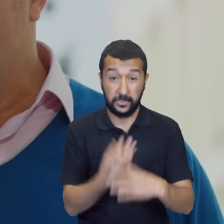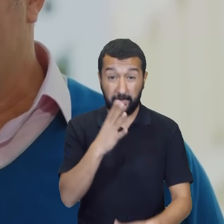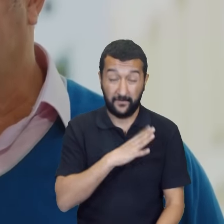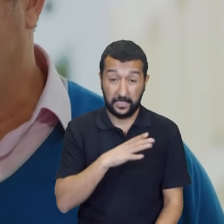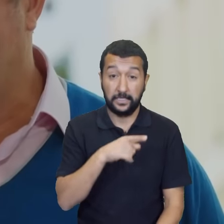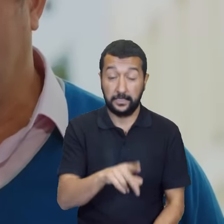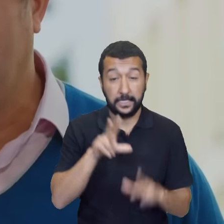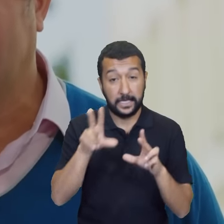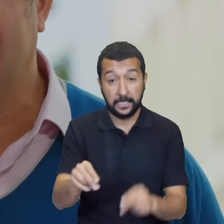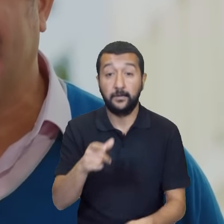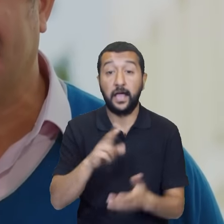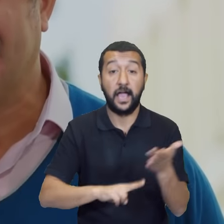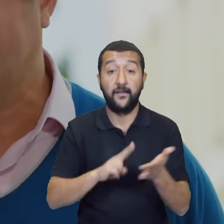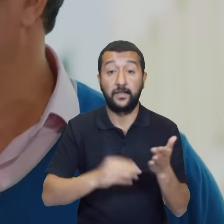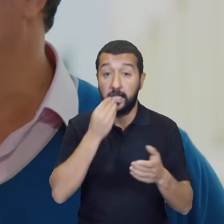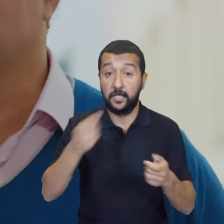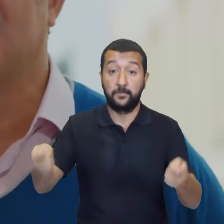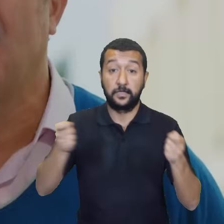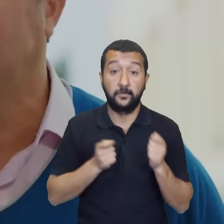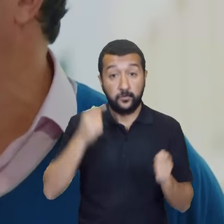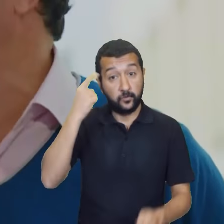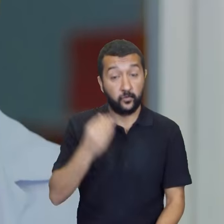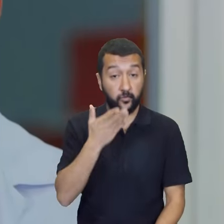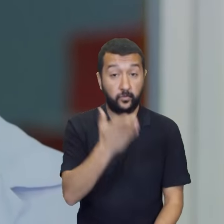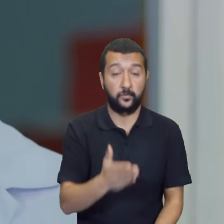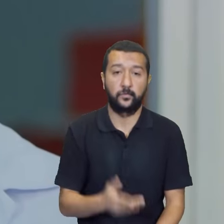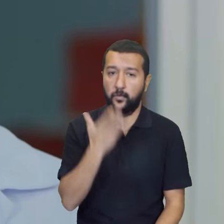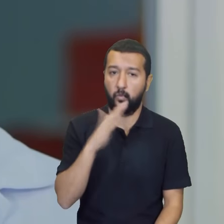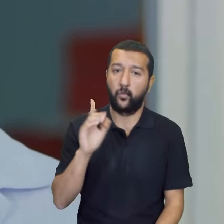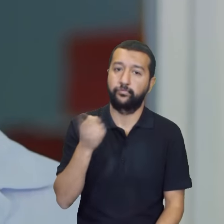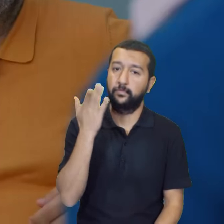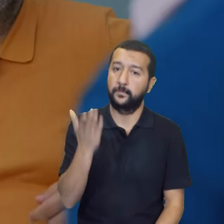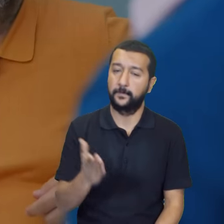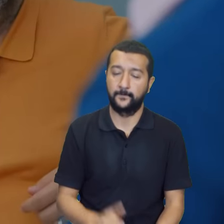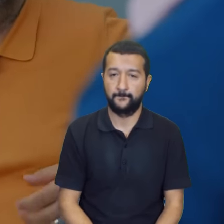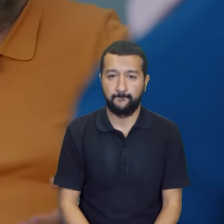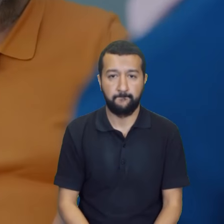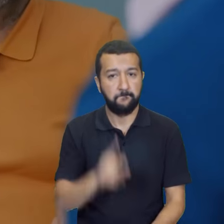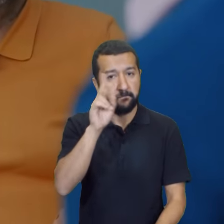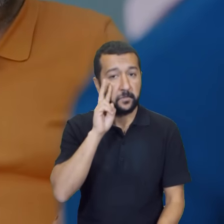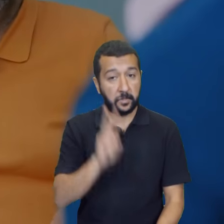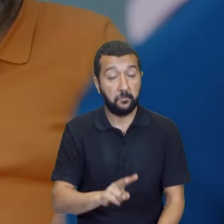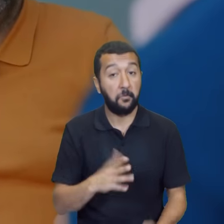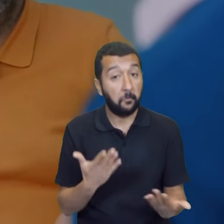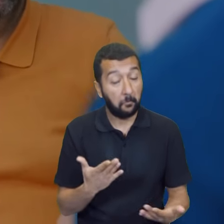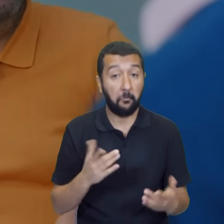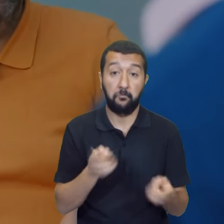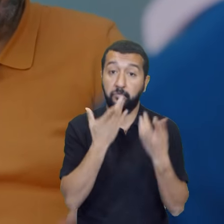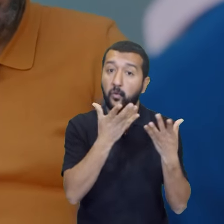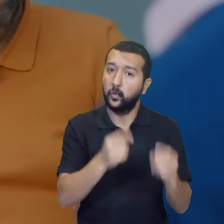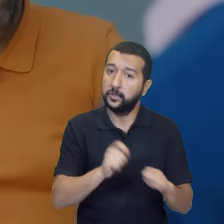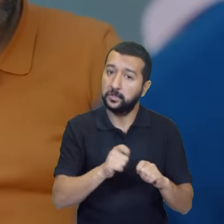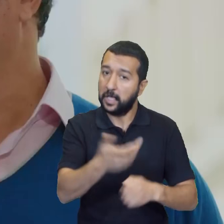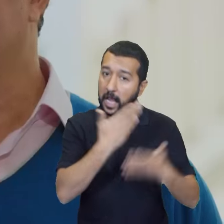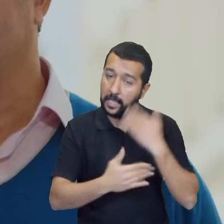ya, yatağıma kahvaltıyı getirdi. Düşünsene oğlum. Yok artık, daha neler ya. Vallahi başımıza taş yağacak. Nasıl oldu